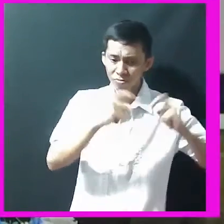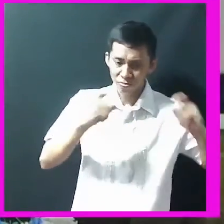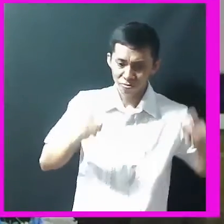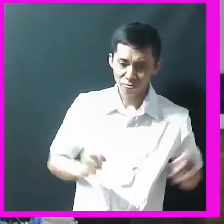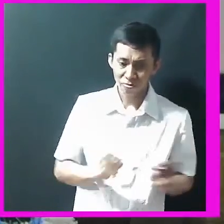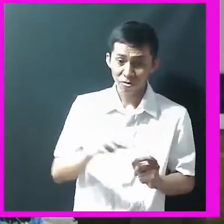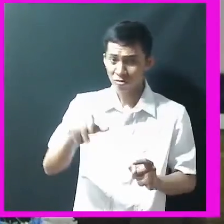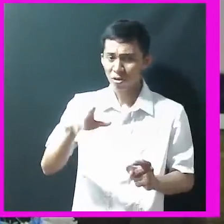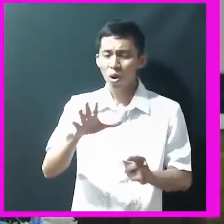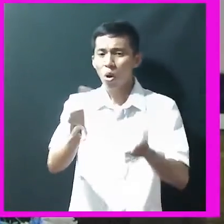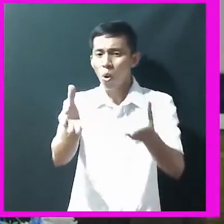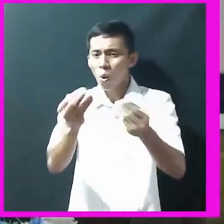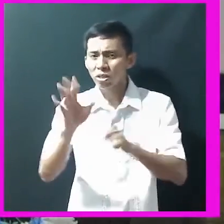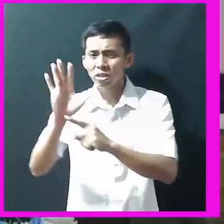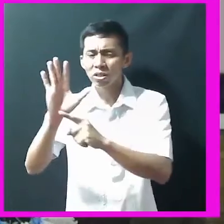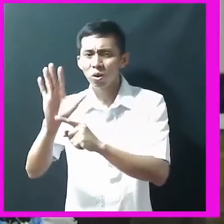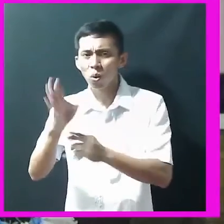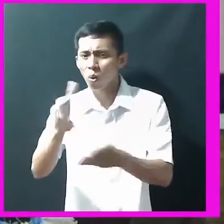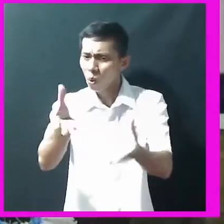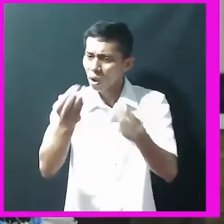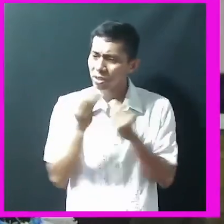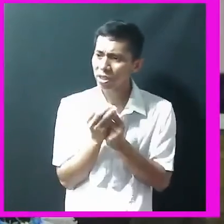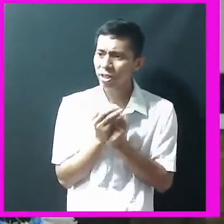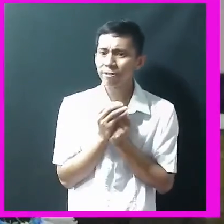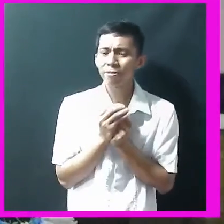Naay evidence, Pastor Frank?